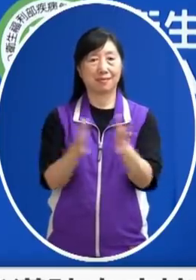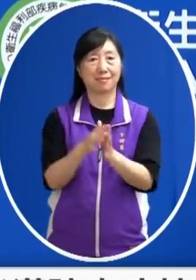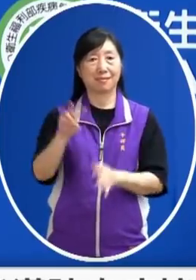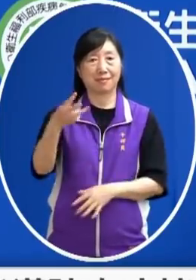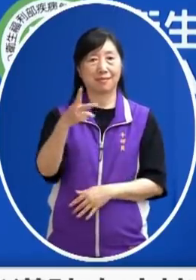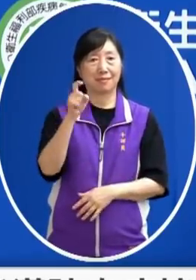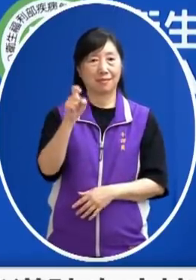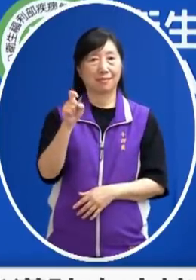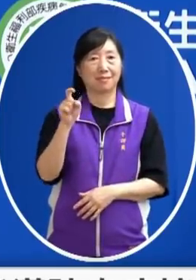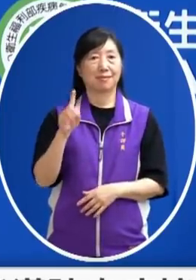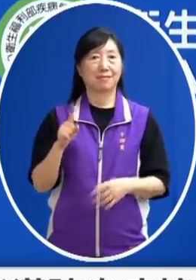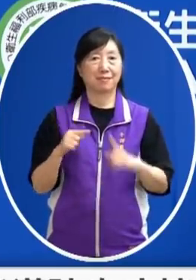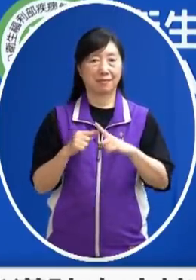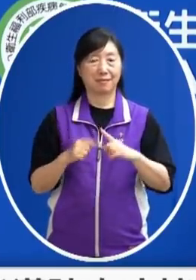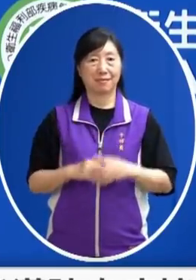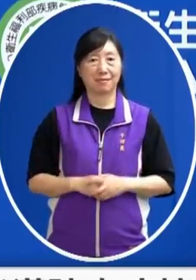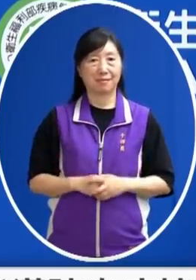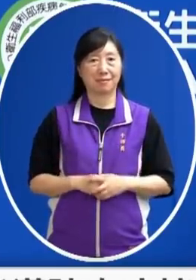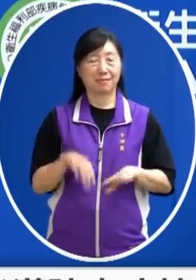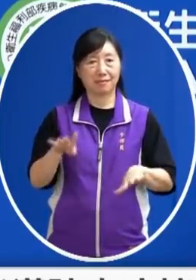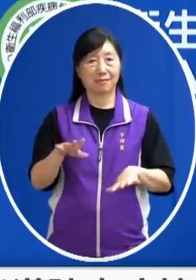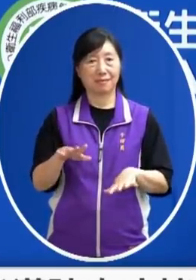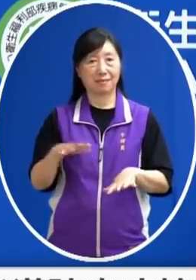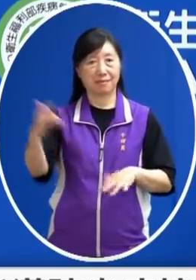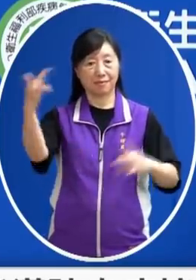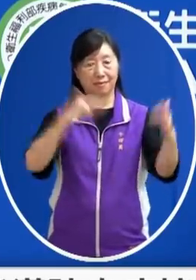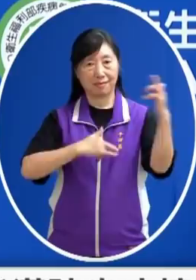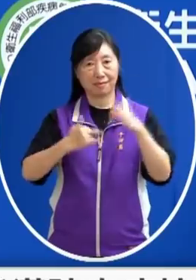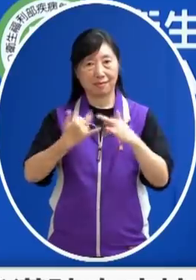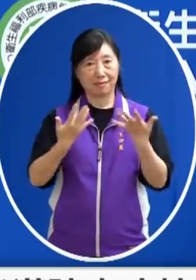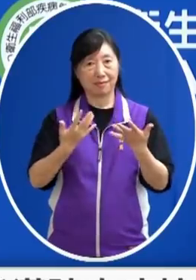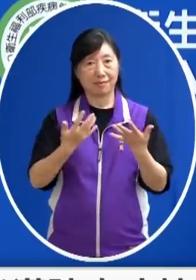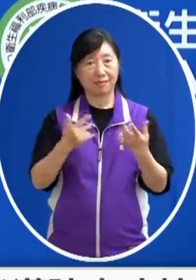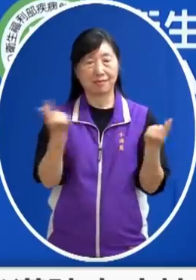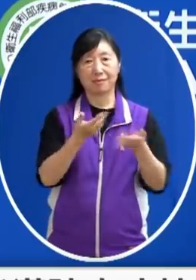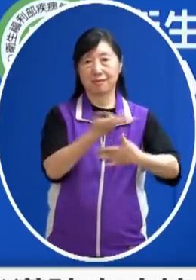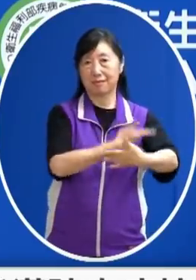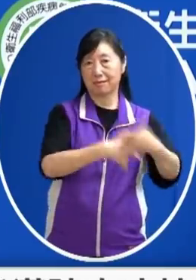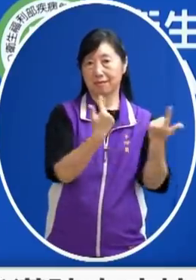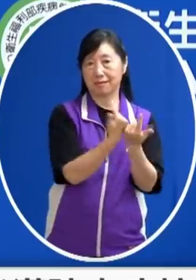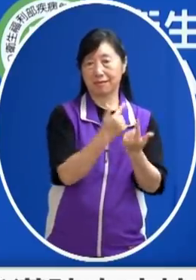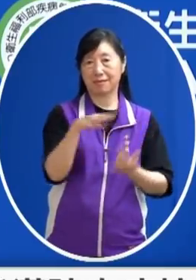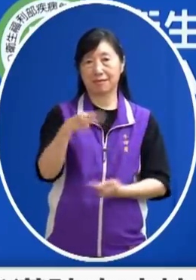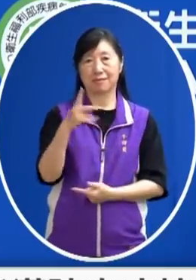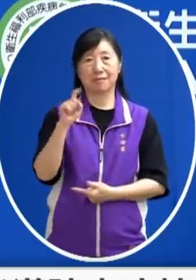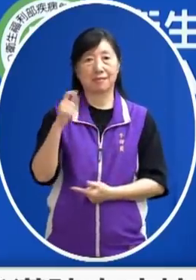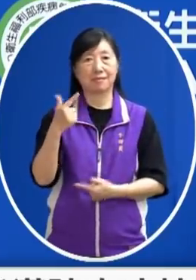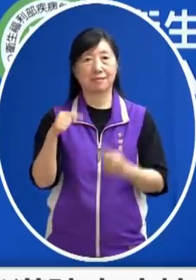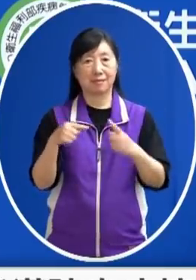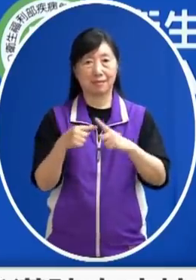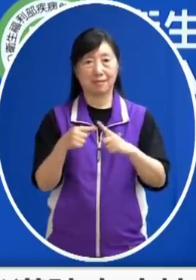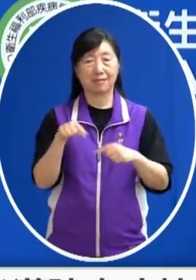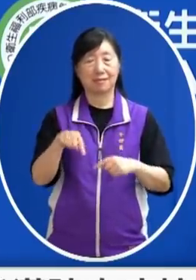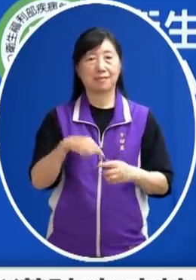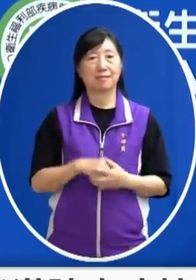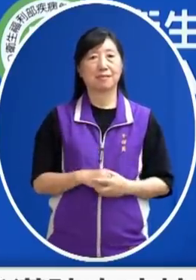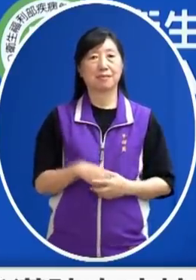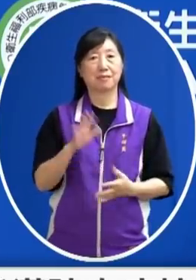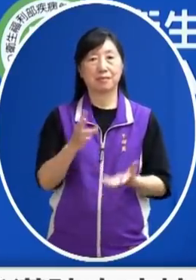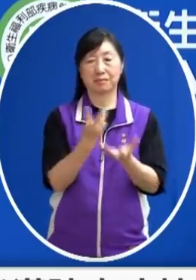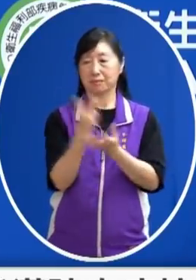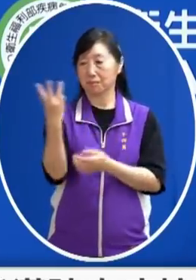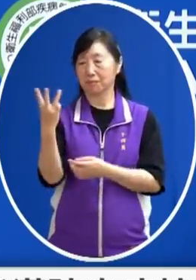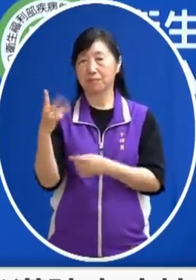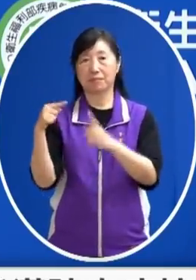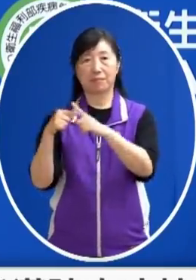311人。好，那我们定点航班回来的哈，湖北哈460名里面，好，那目前有3人